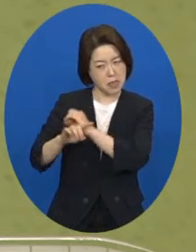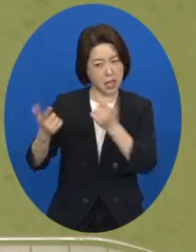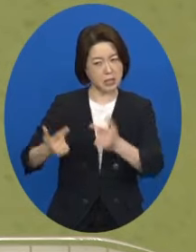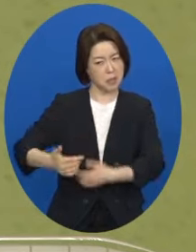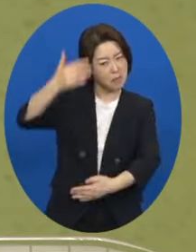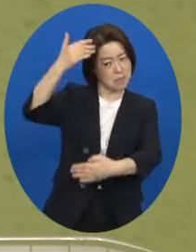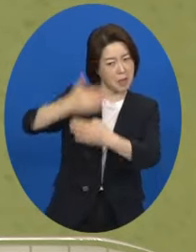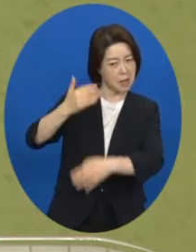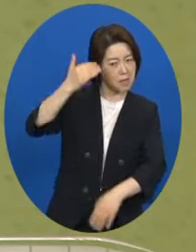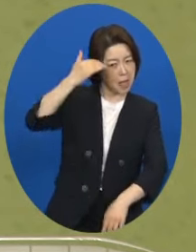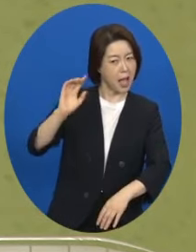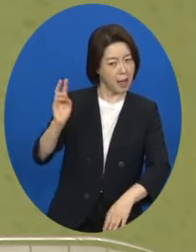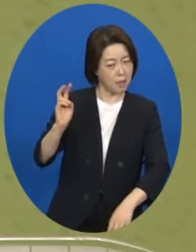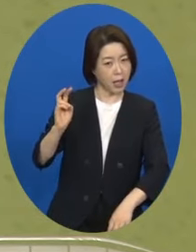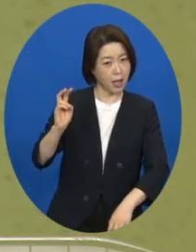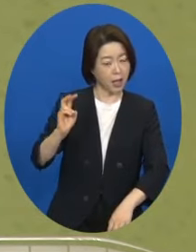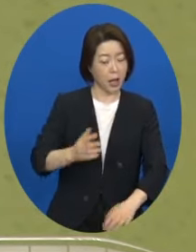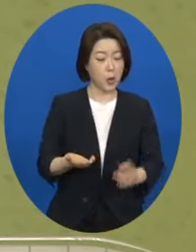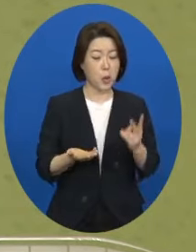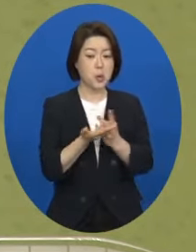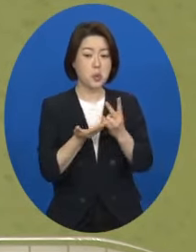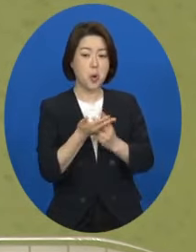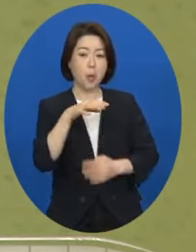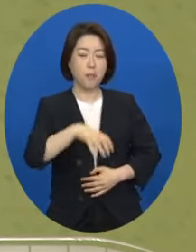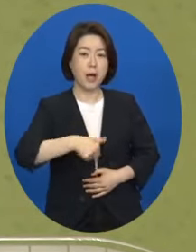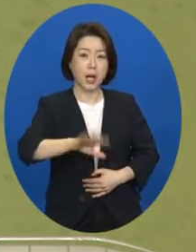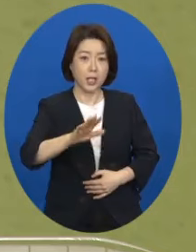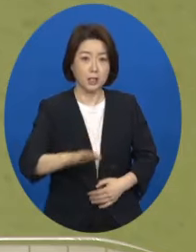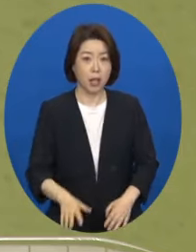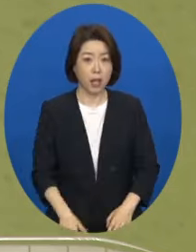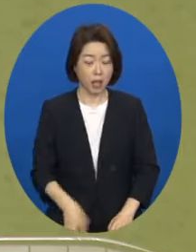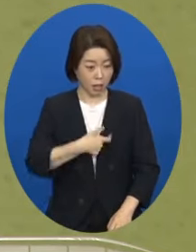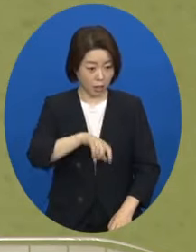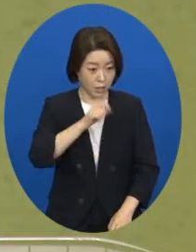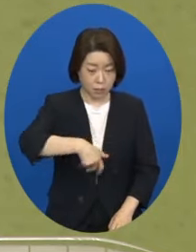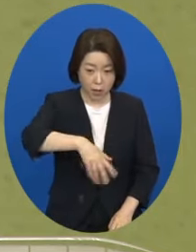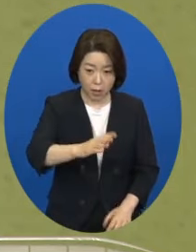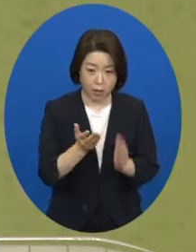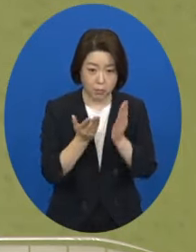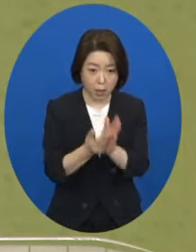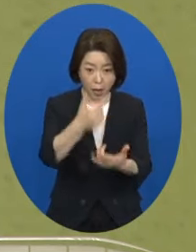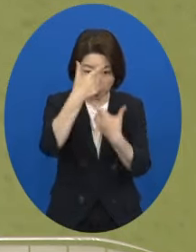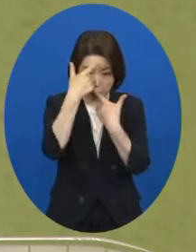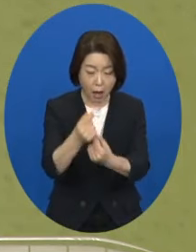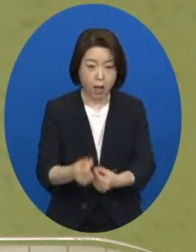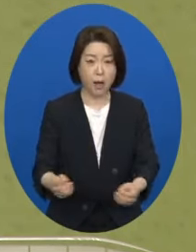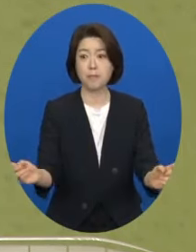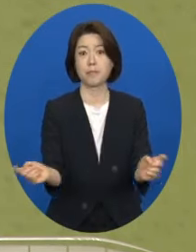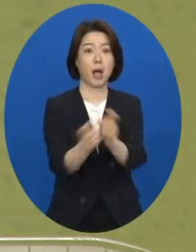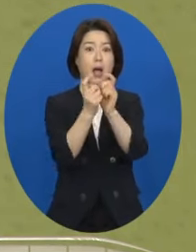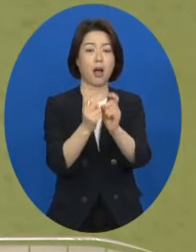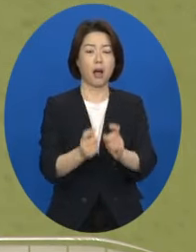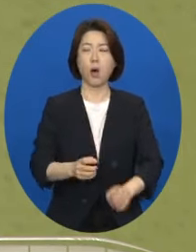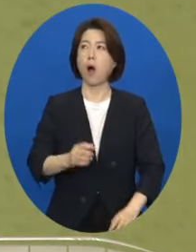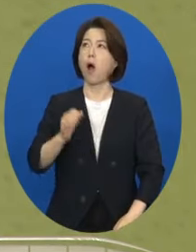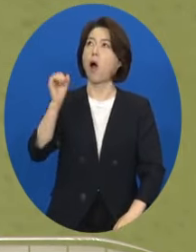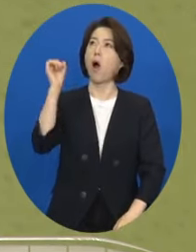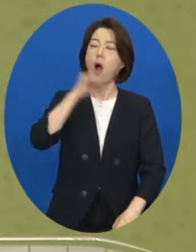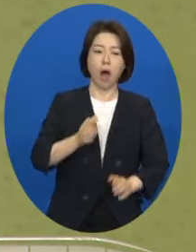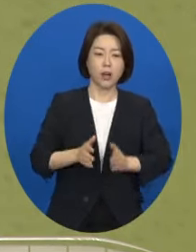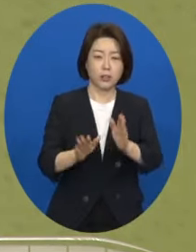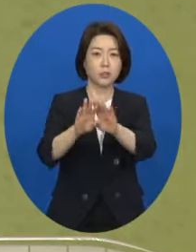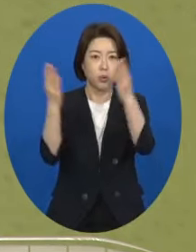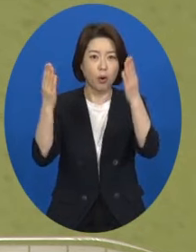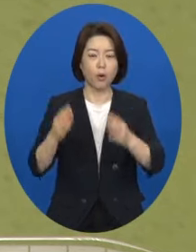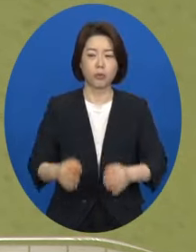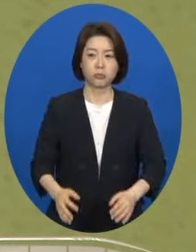생각해서 요바를 갔는데 마침 스페인 다시스로 가는 배가 준비되어 있네. 와, 길이 열린 거야. 아니 뭐